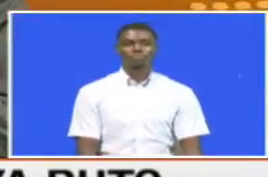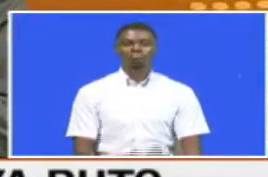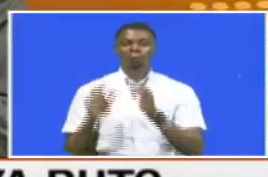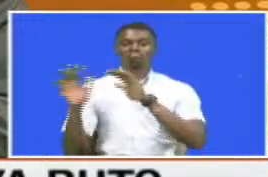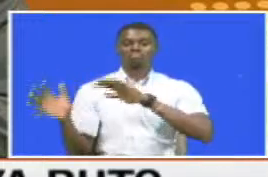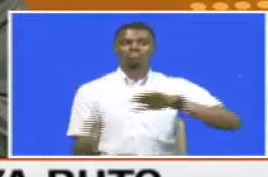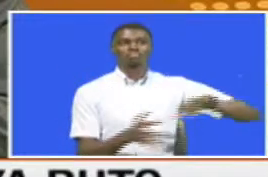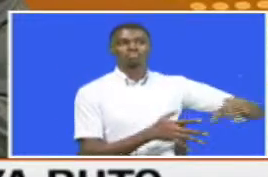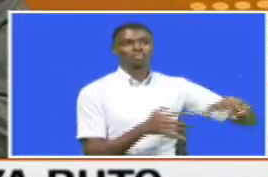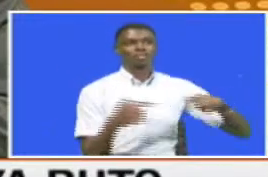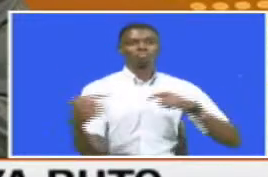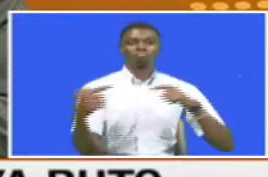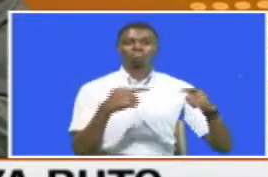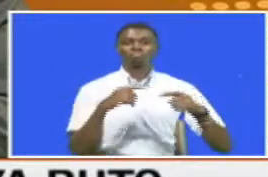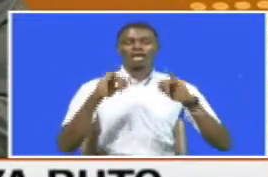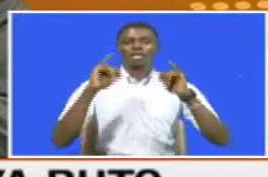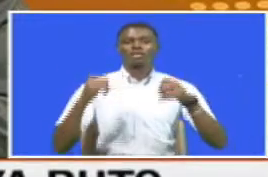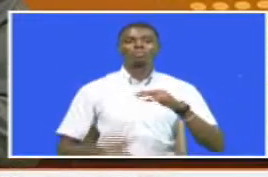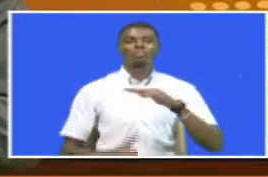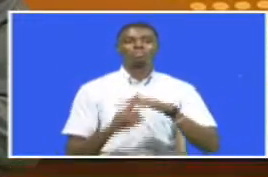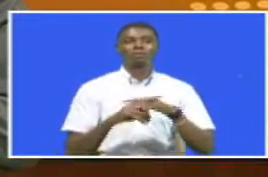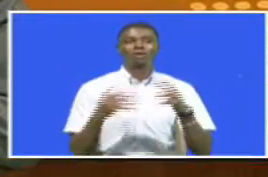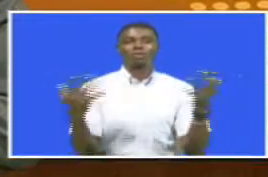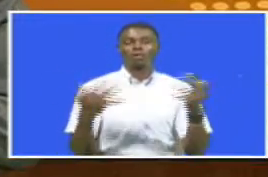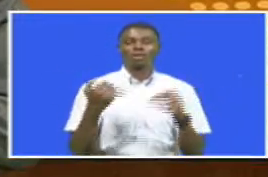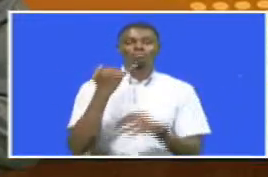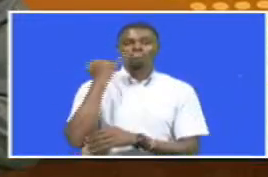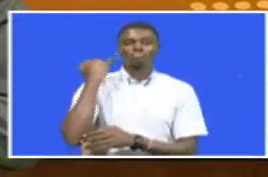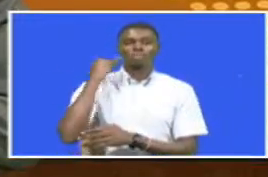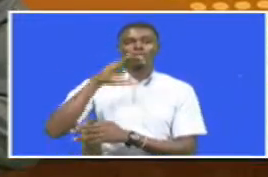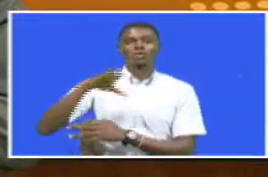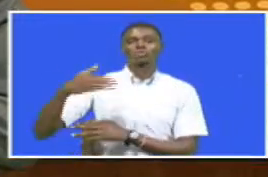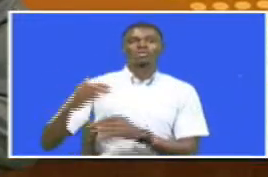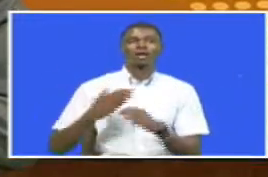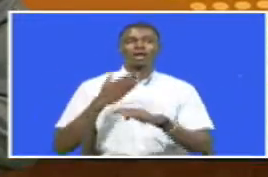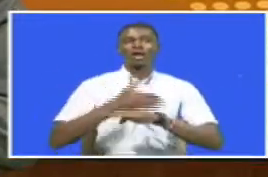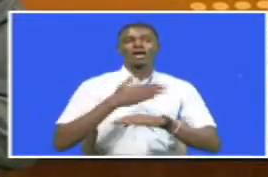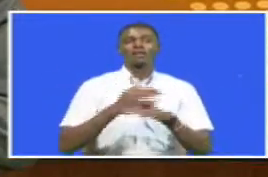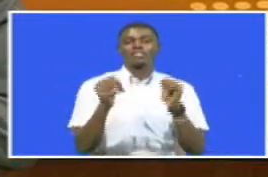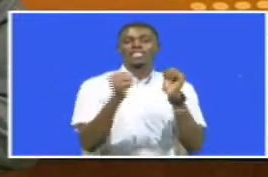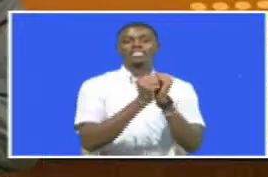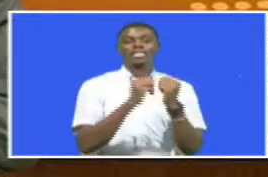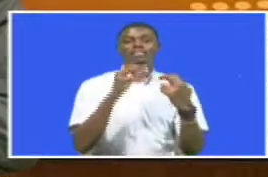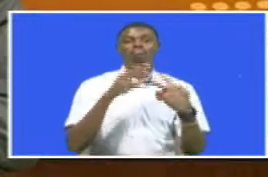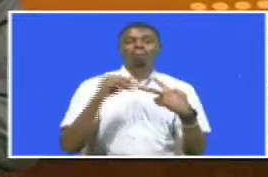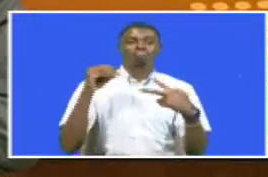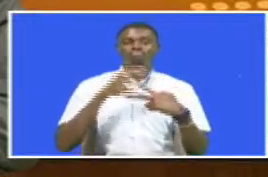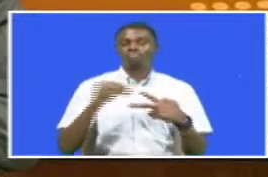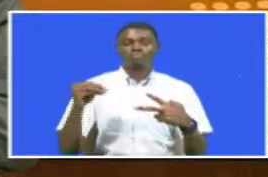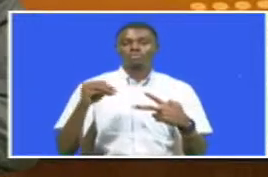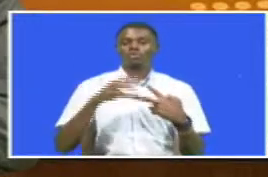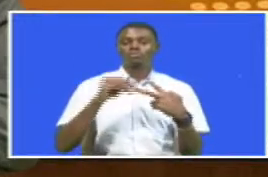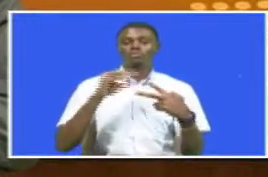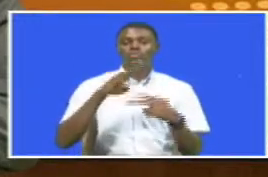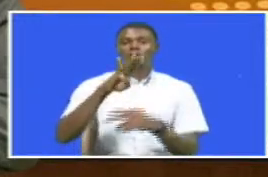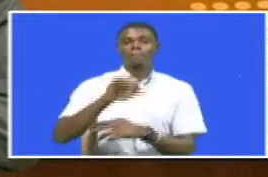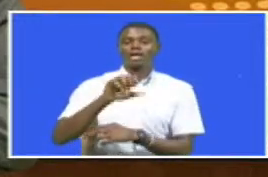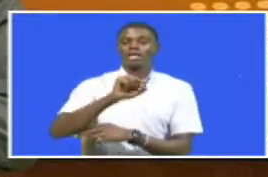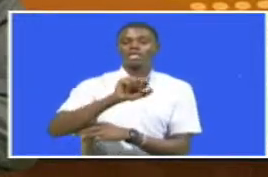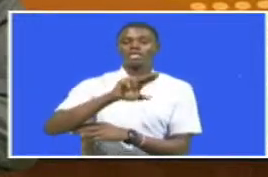Tukiachana na hayo, mzozo mpya umeibuka katika kaunti ya Nakuru baada ya mawaziri kumi walioteuliwa na gavana Susan